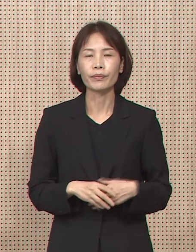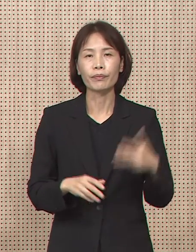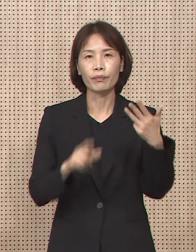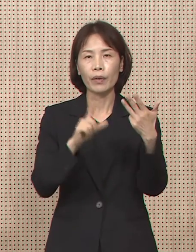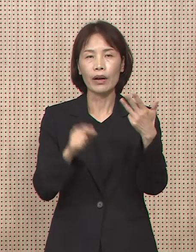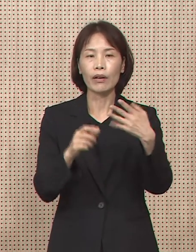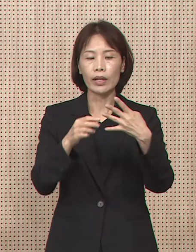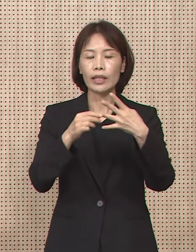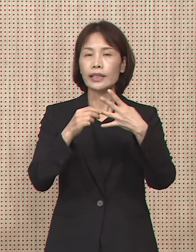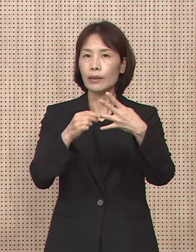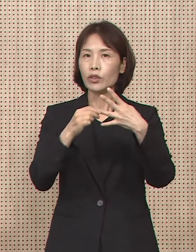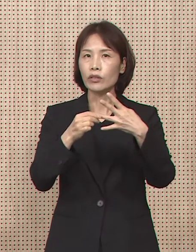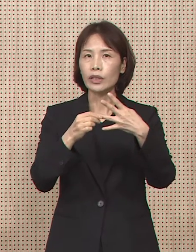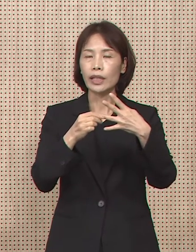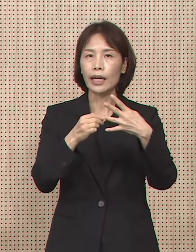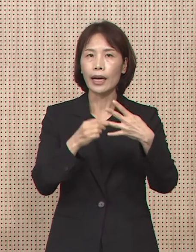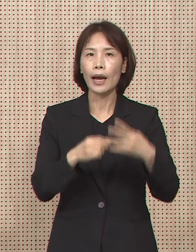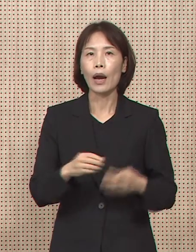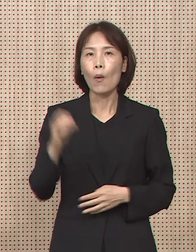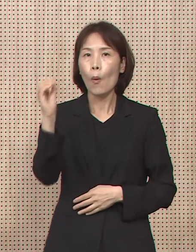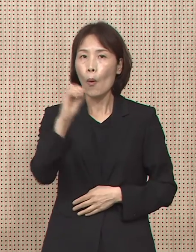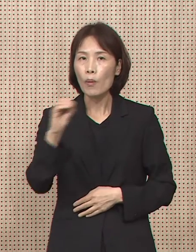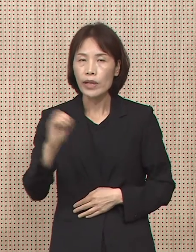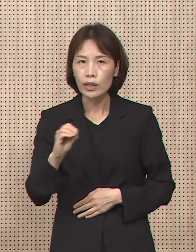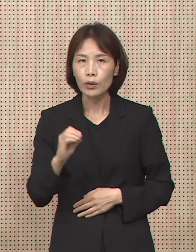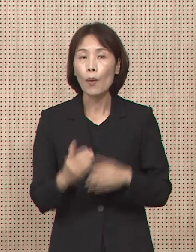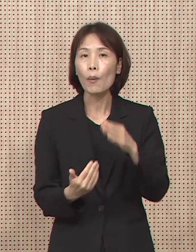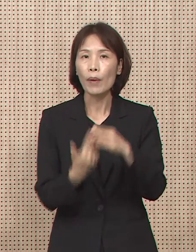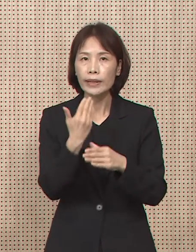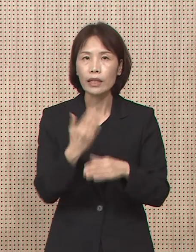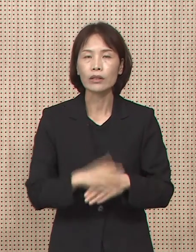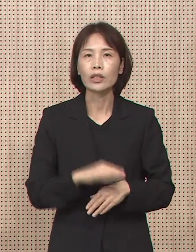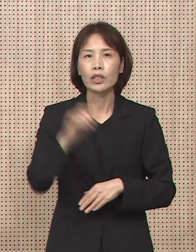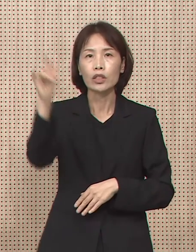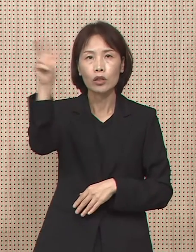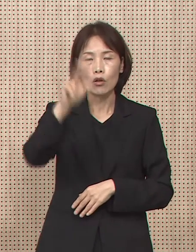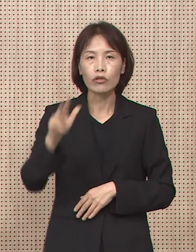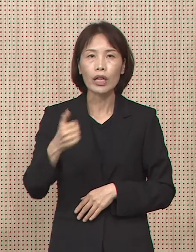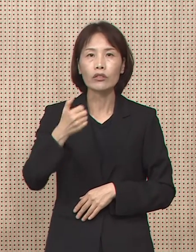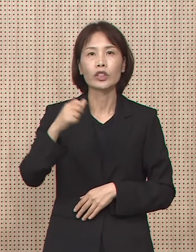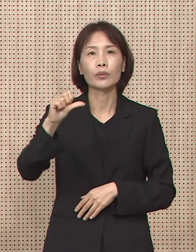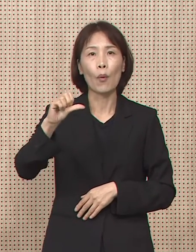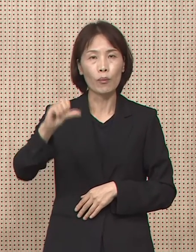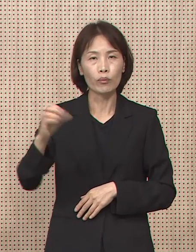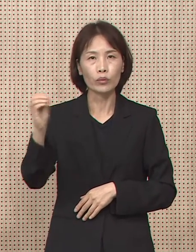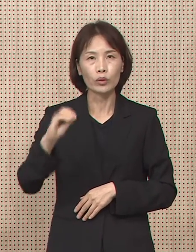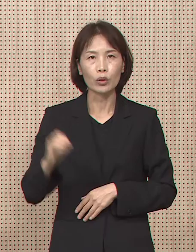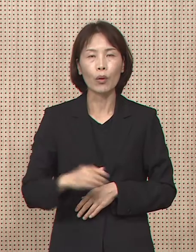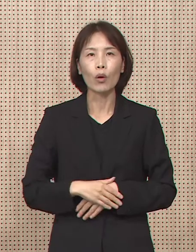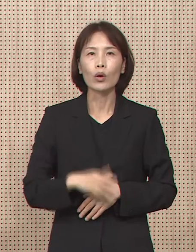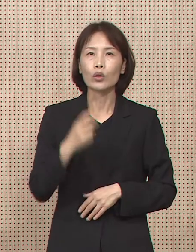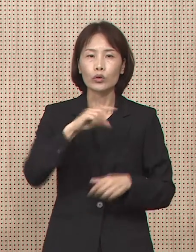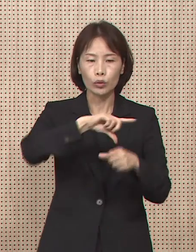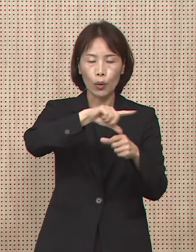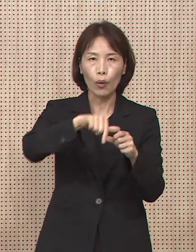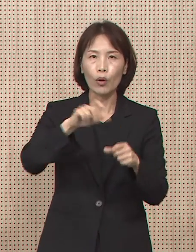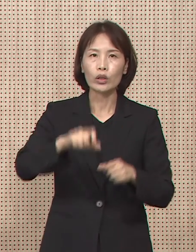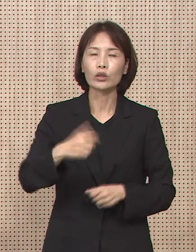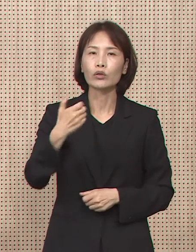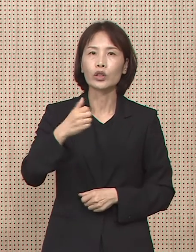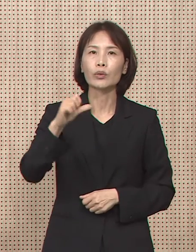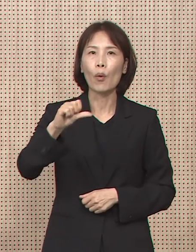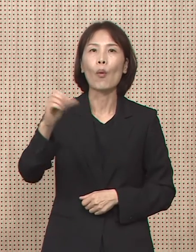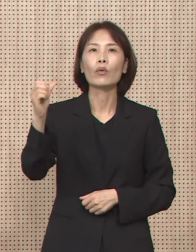국내 감염 오미크론 BA.5.0 변이 검출률은 전국이 95.3%, 수도권은